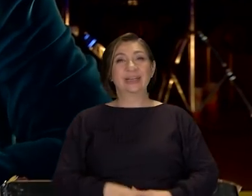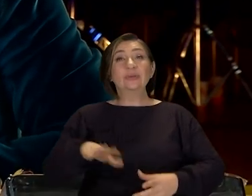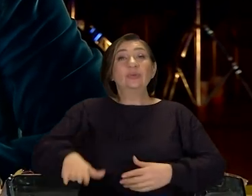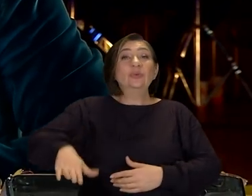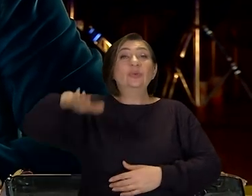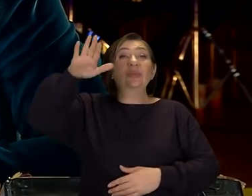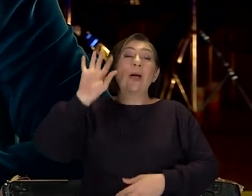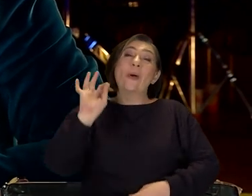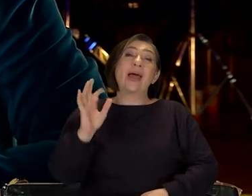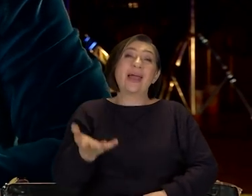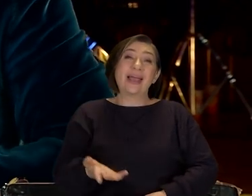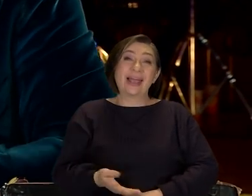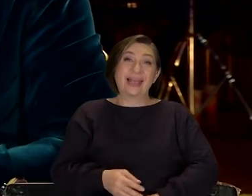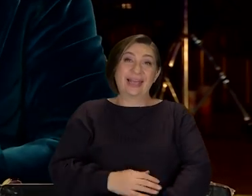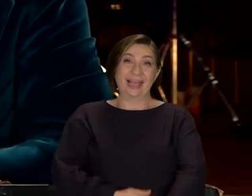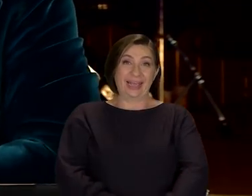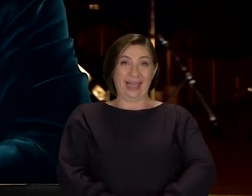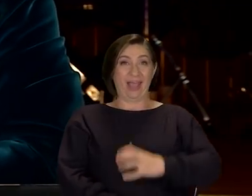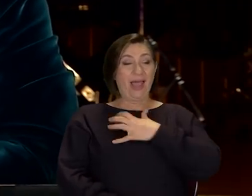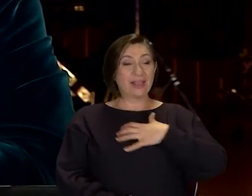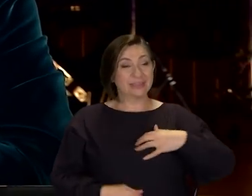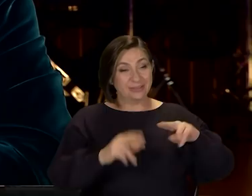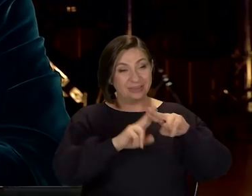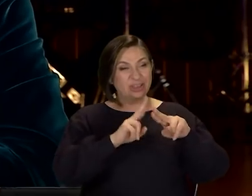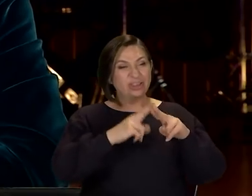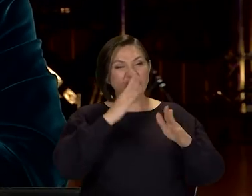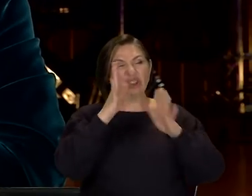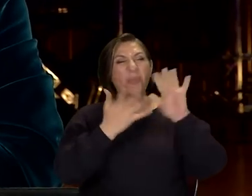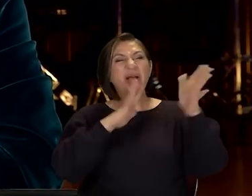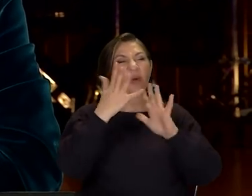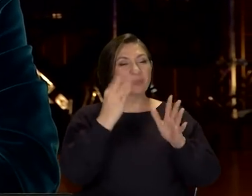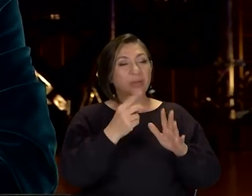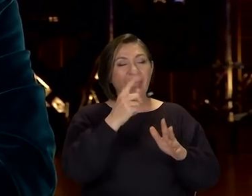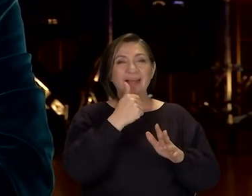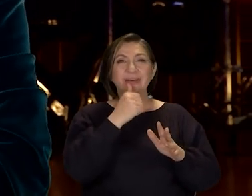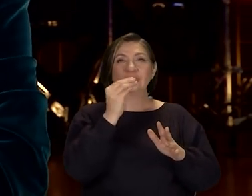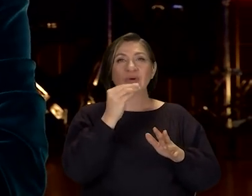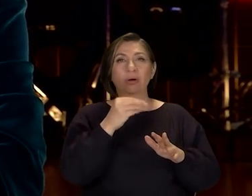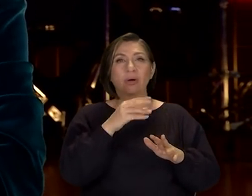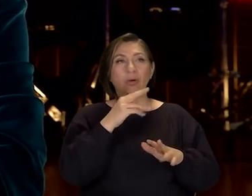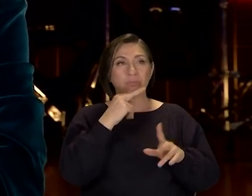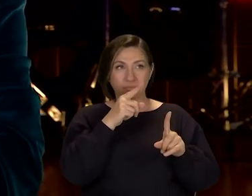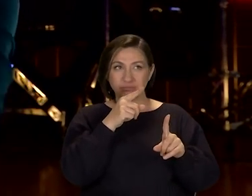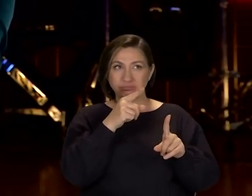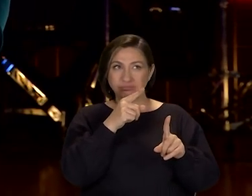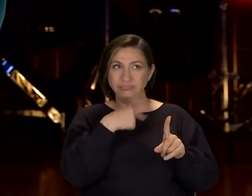Çocukluktan itibaren öyle. Yani annesi tarafından şımartılmış bir erkek çocuk.